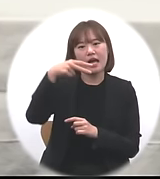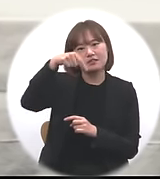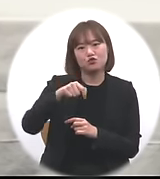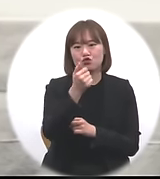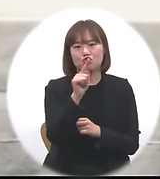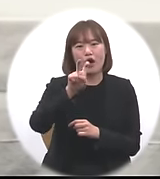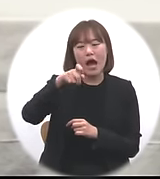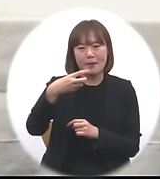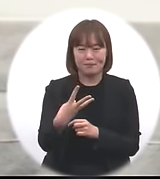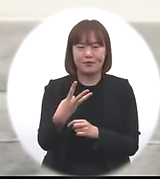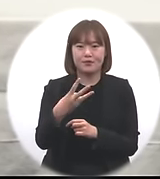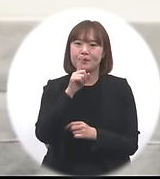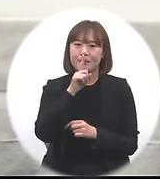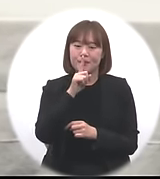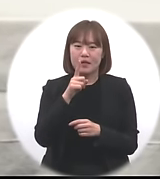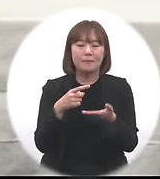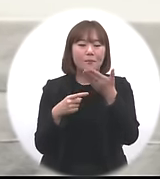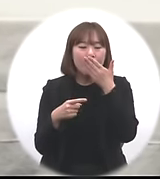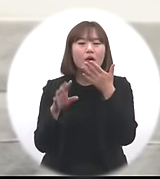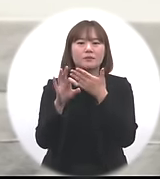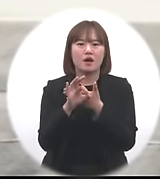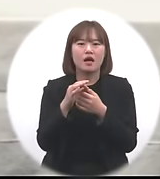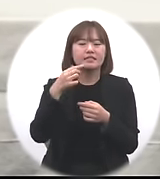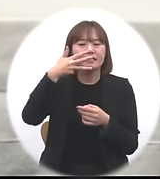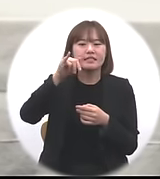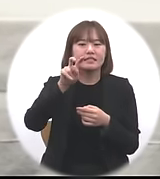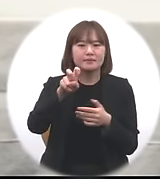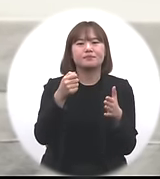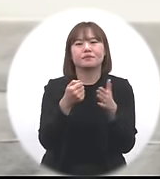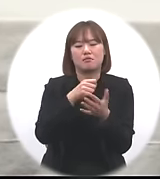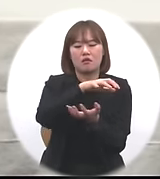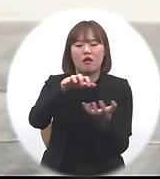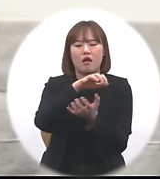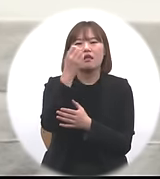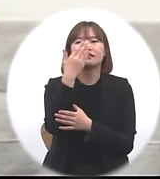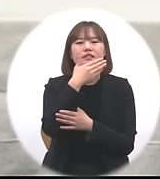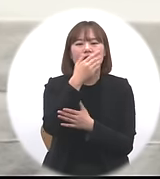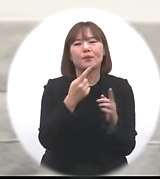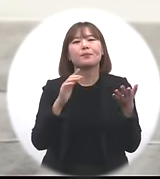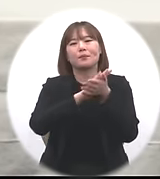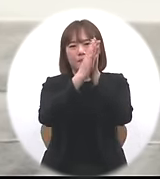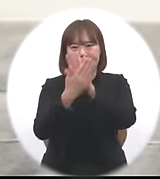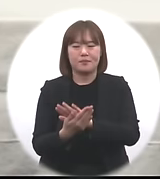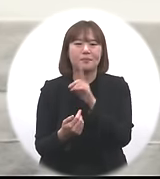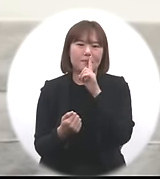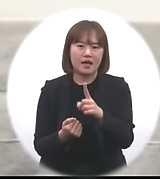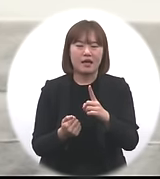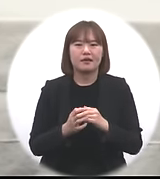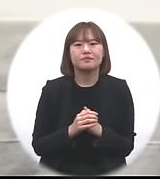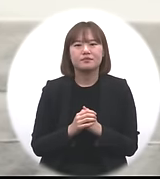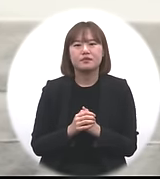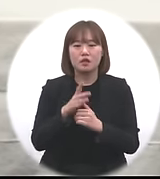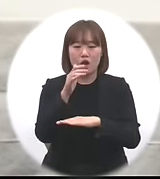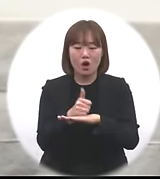안타깝게도 탄수화물은 입안에 들어가면 침에 의해서 금방 당분으로 바뀐답니다. 그러니까 모든 사람들한테 밥이